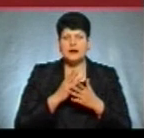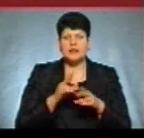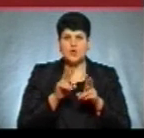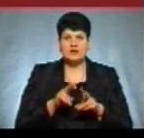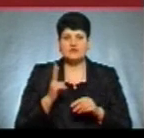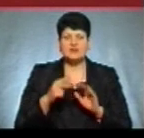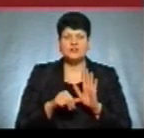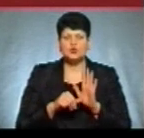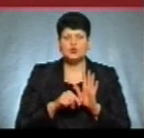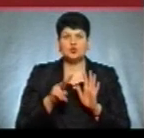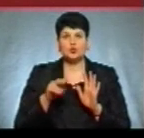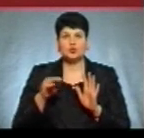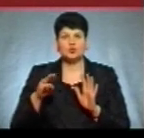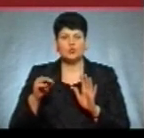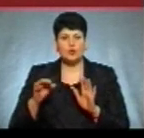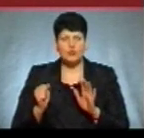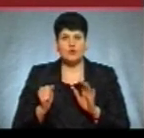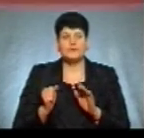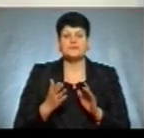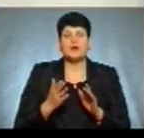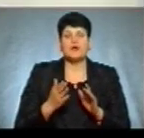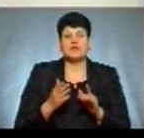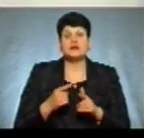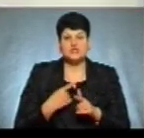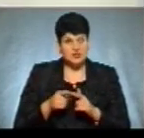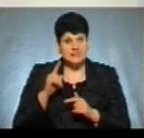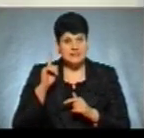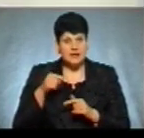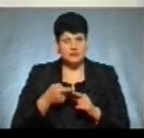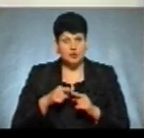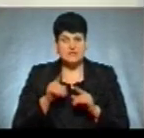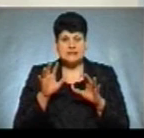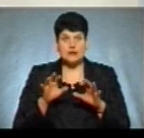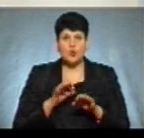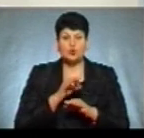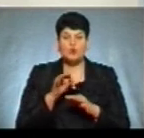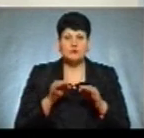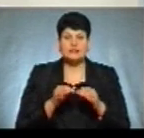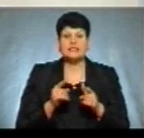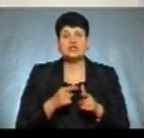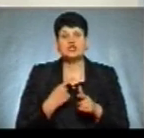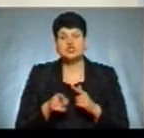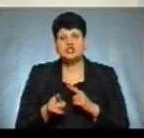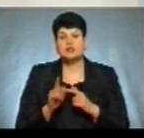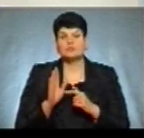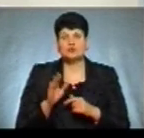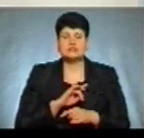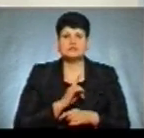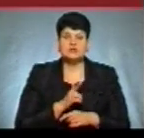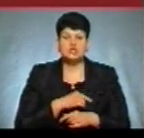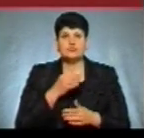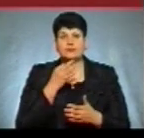він з квітня в парламенті. Чи знаєте ви про цей законопроект і наскільки він посилює відповідальність? І чи, в